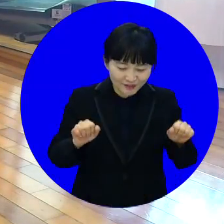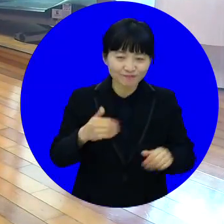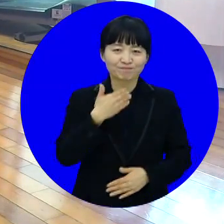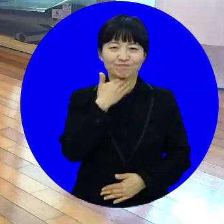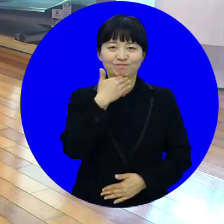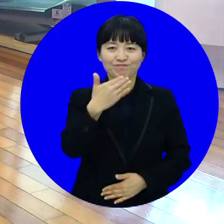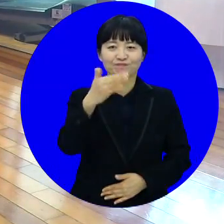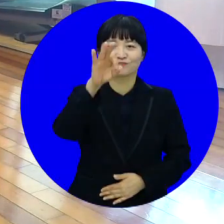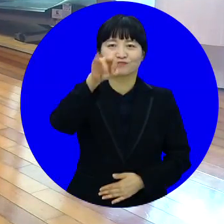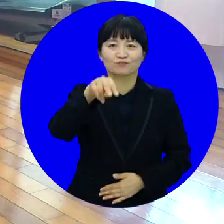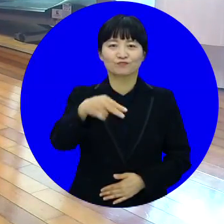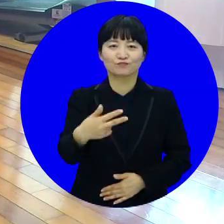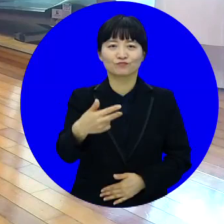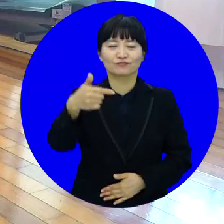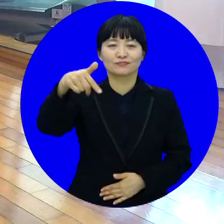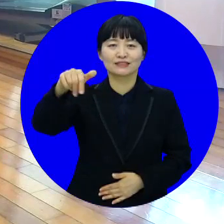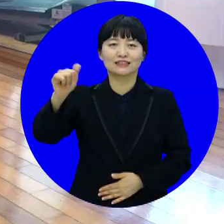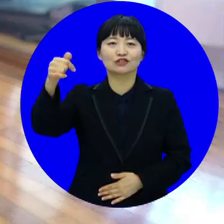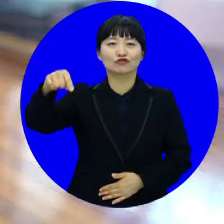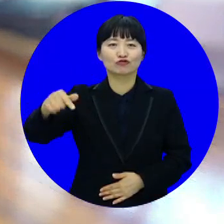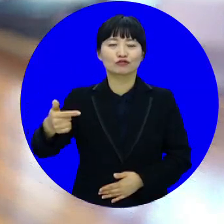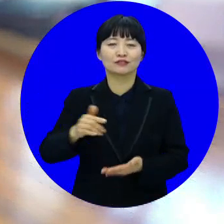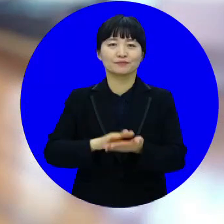안녕하세요. 9살 윤지훈입니다.